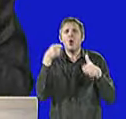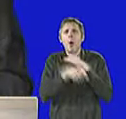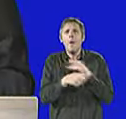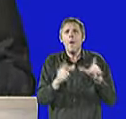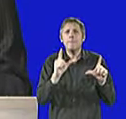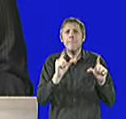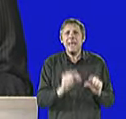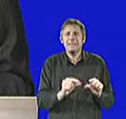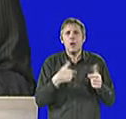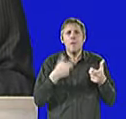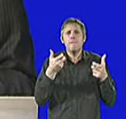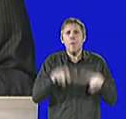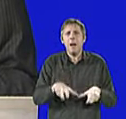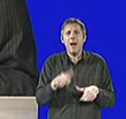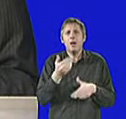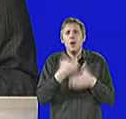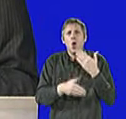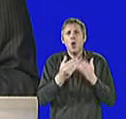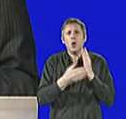des cotisations.